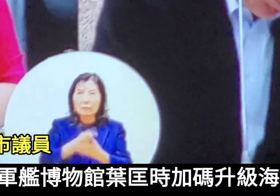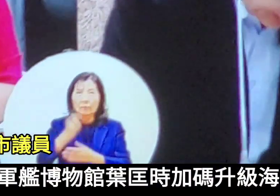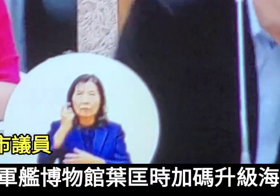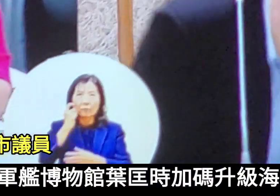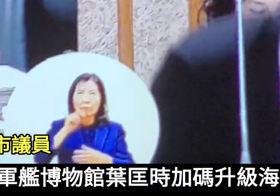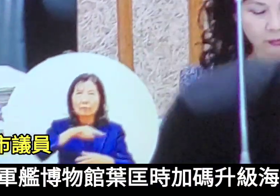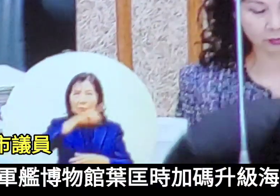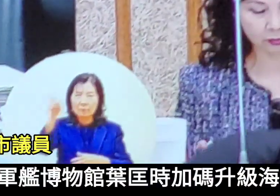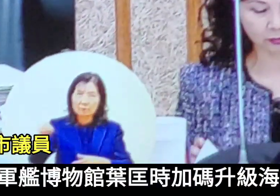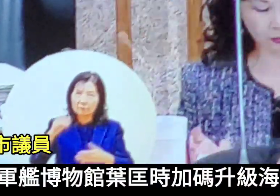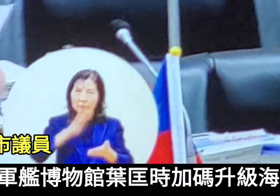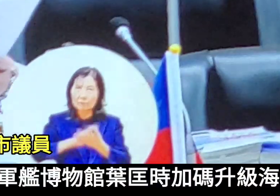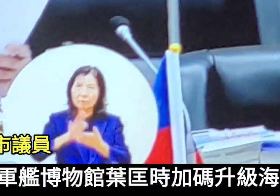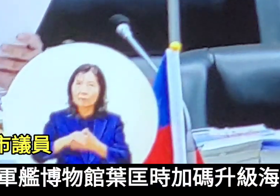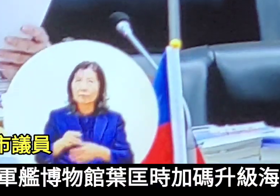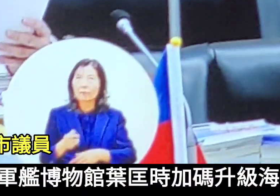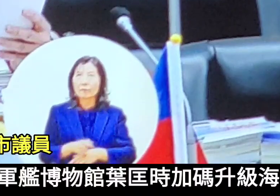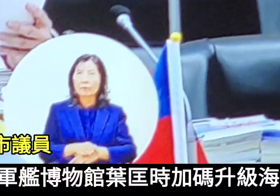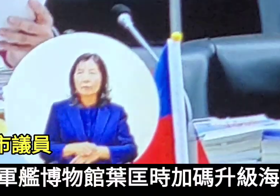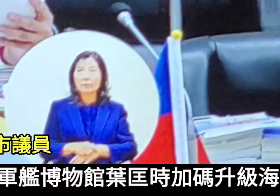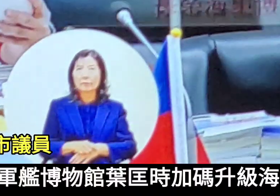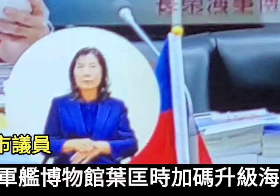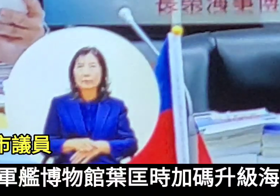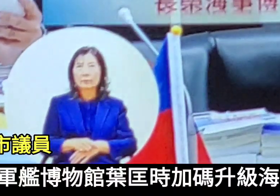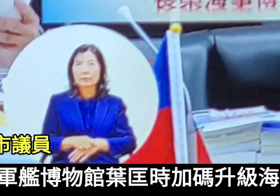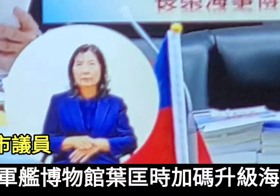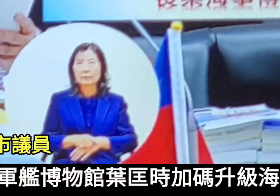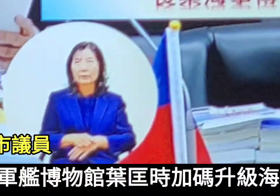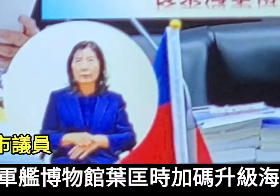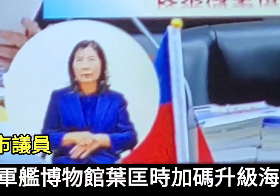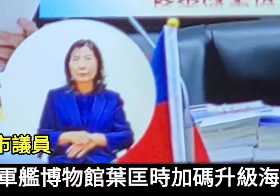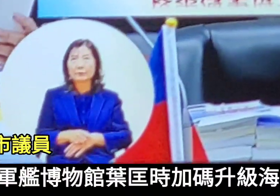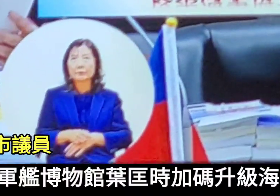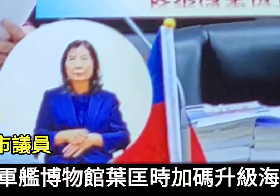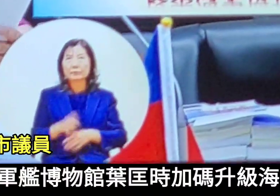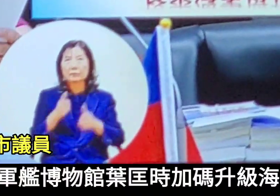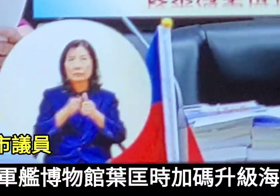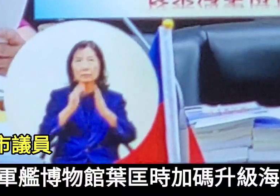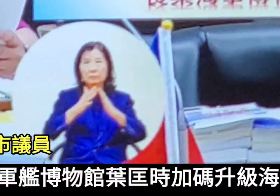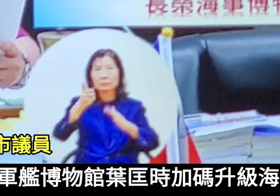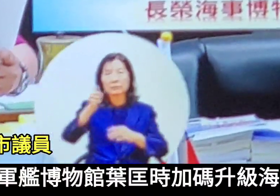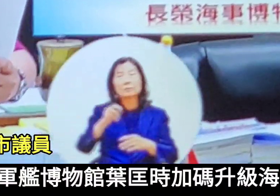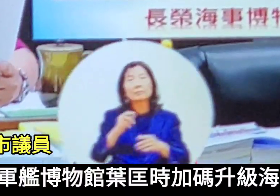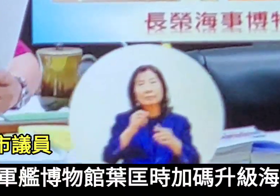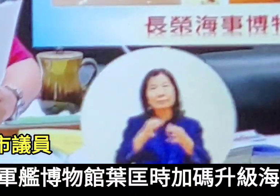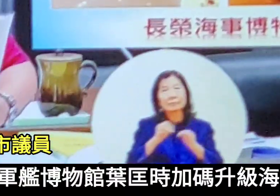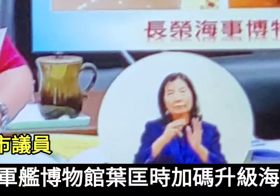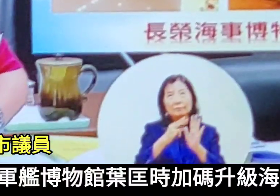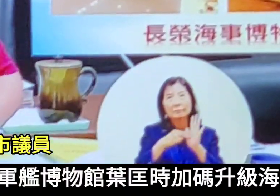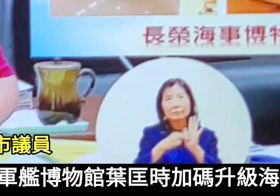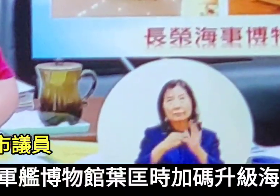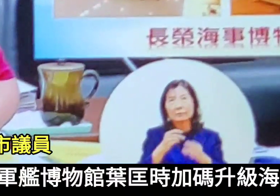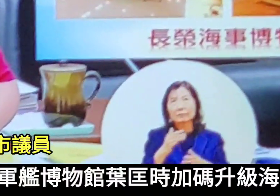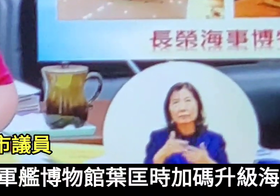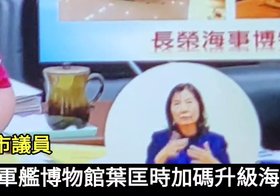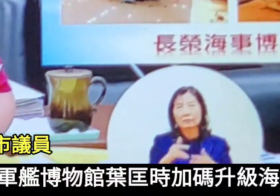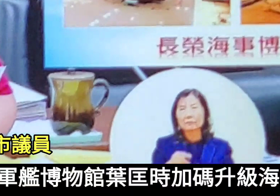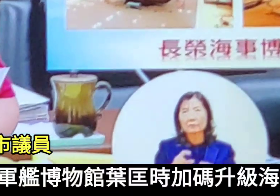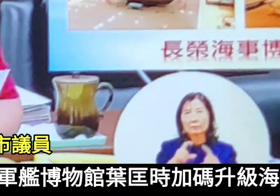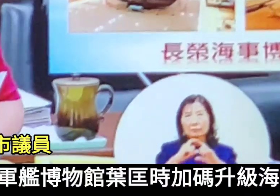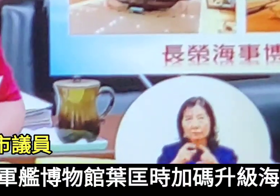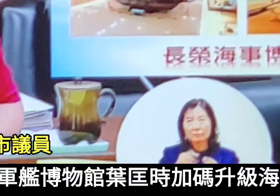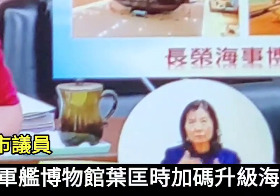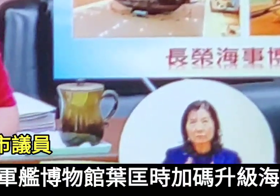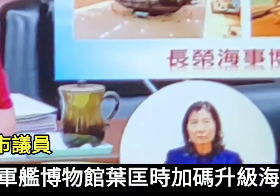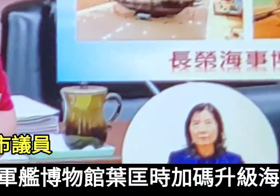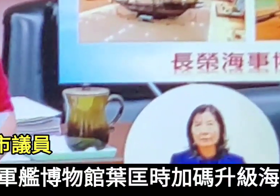谢谢局长，请坐哈、哦。好，护士，你要不要给我们做一个简单的回应？你的答复很重要啊，